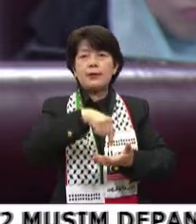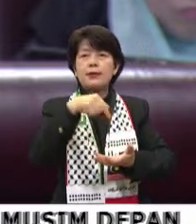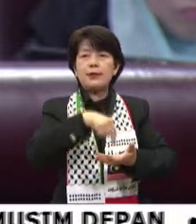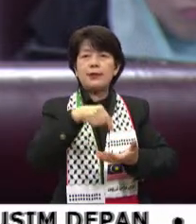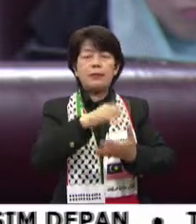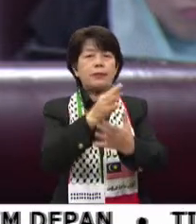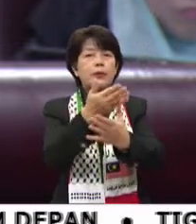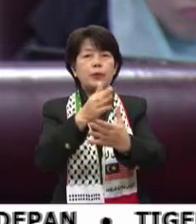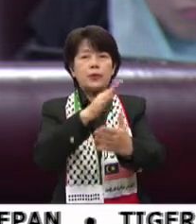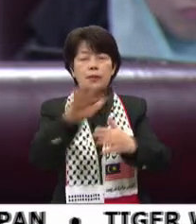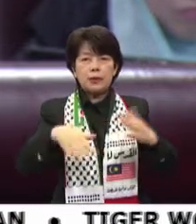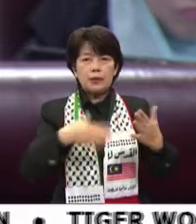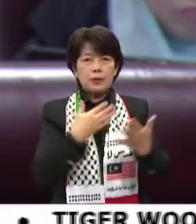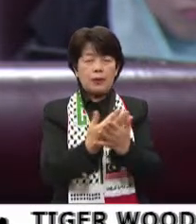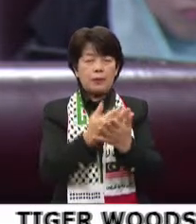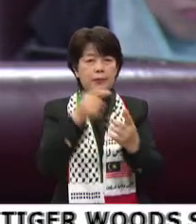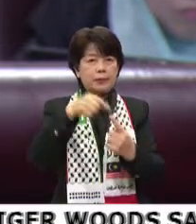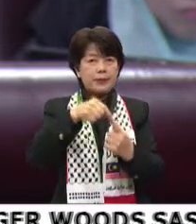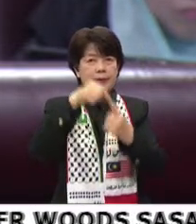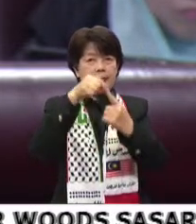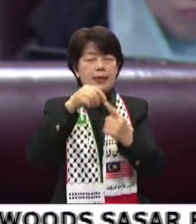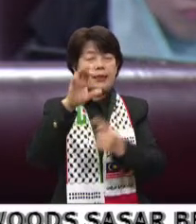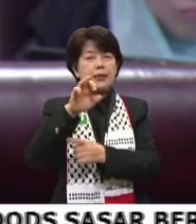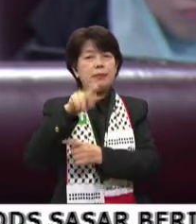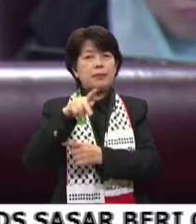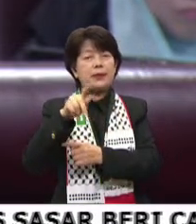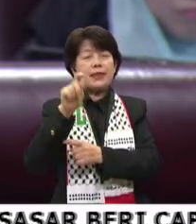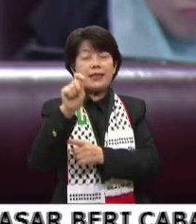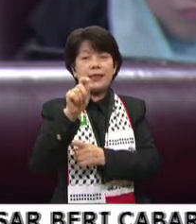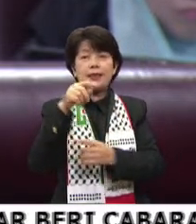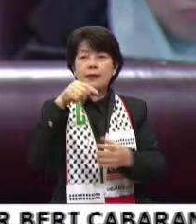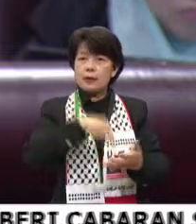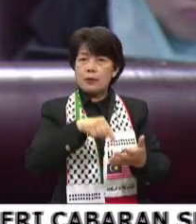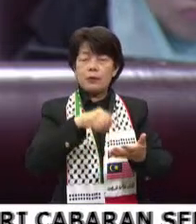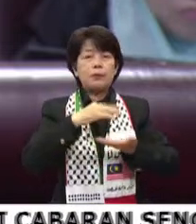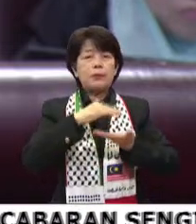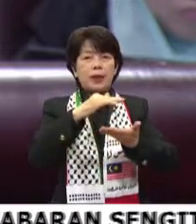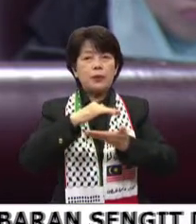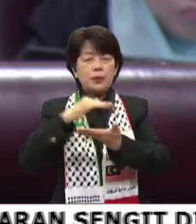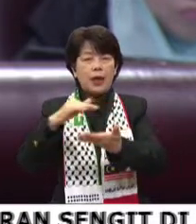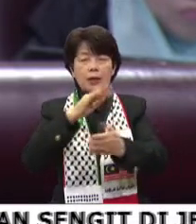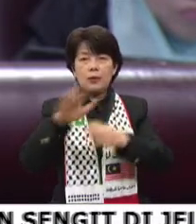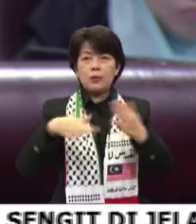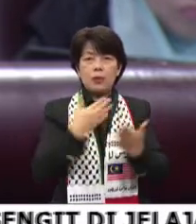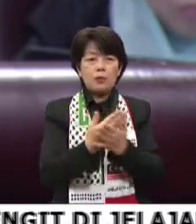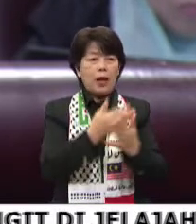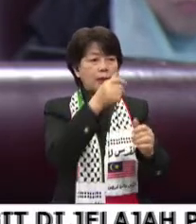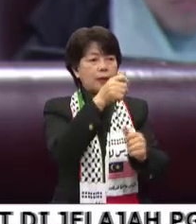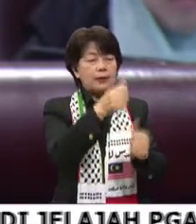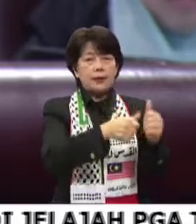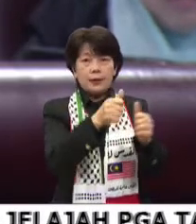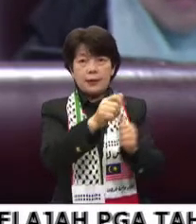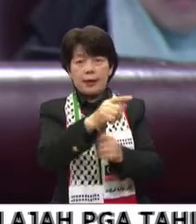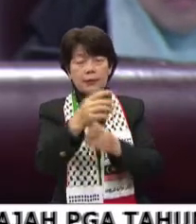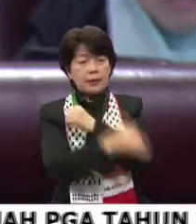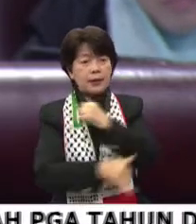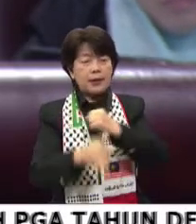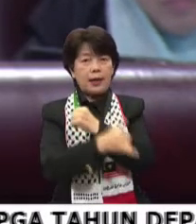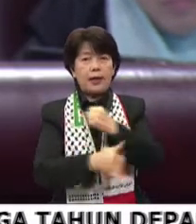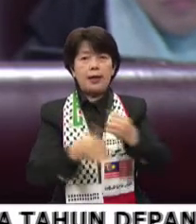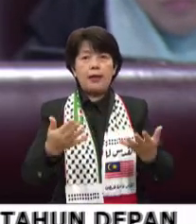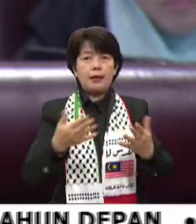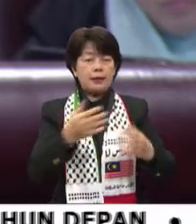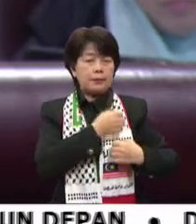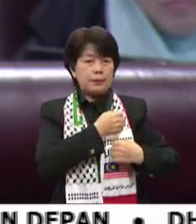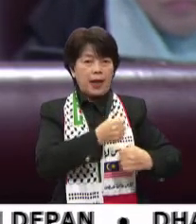perkongsian transpasifik cptpp ini memperuntukkan supaya setiap negara anggota menerima pakai dan menamb